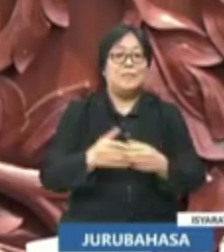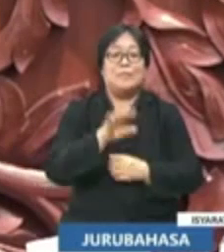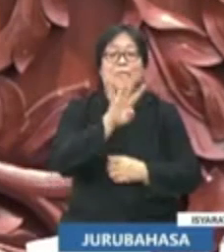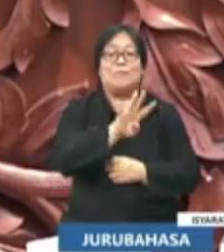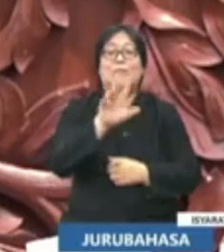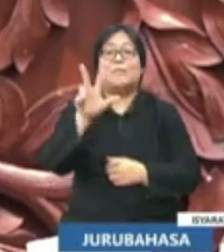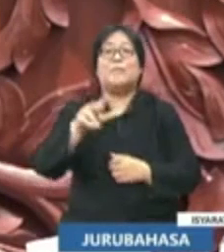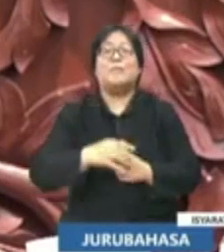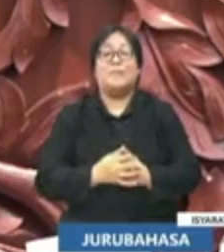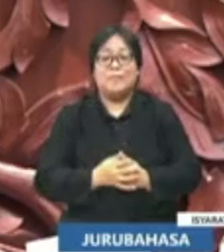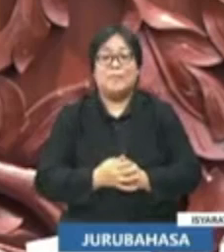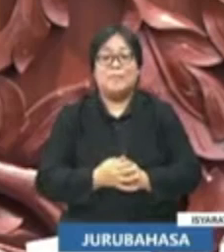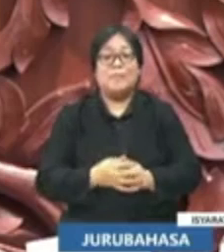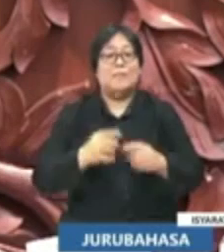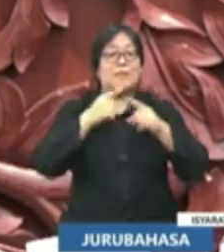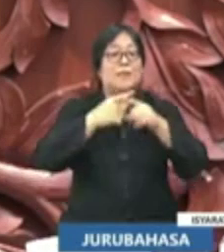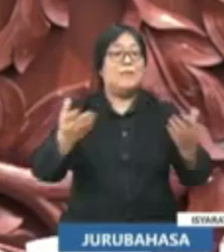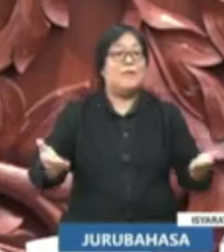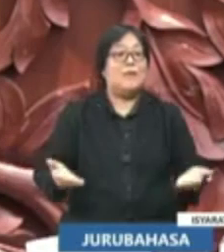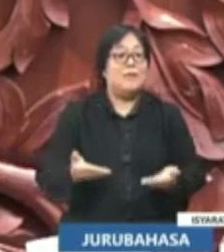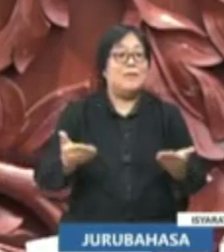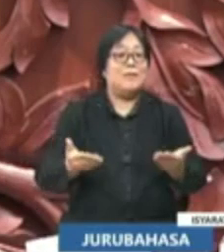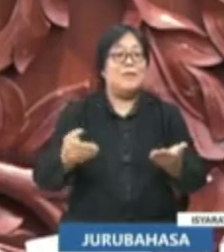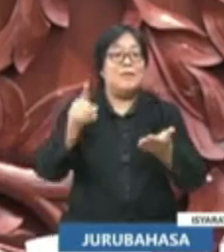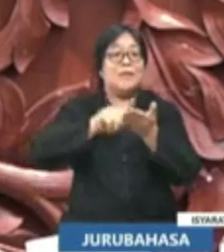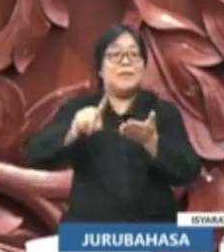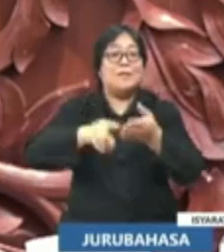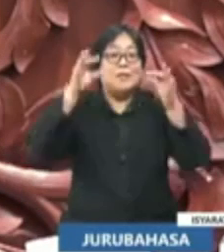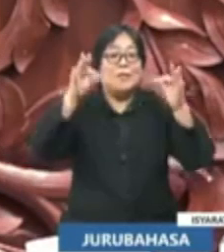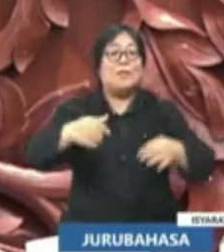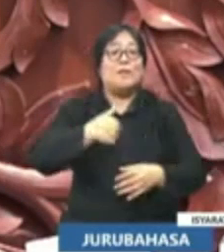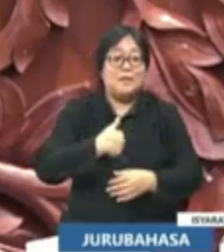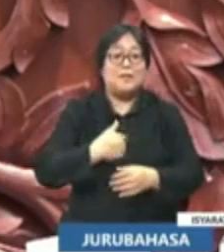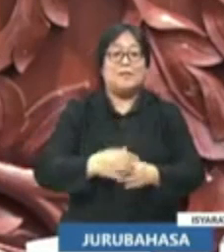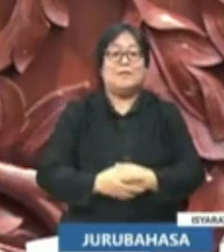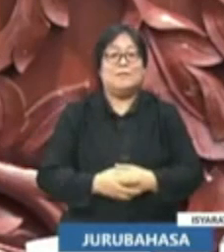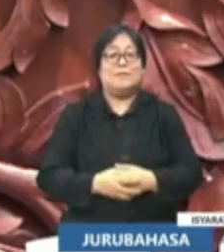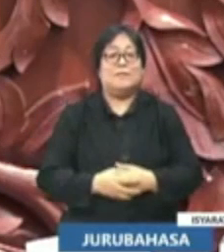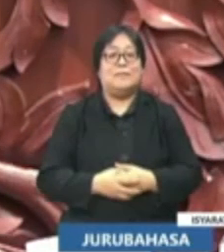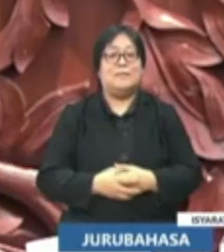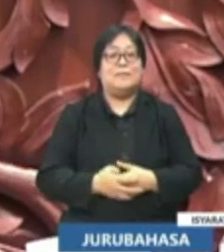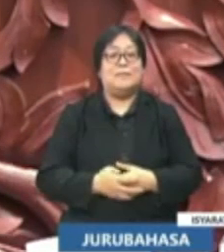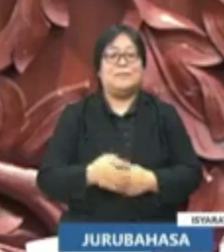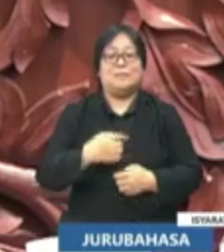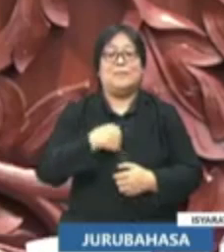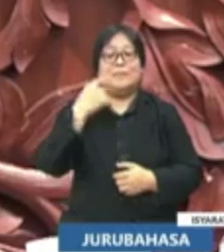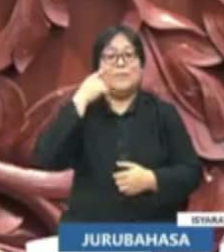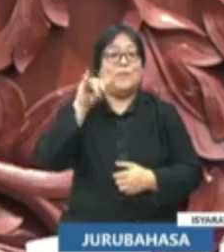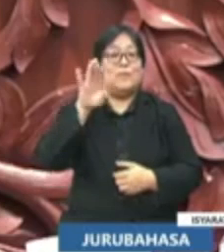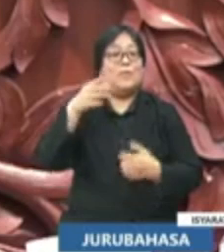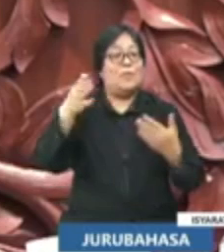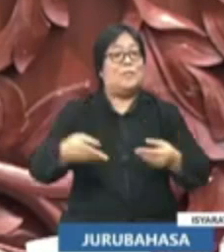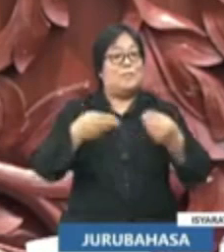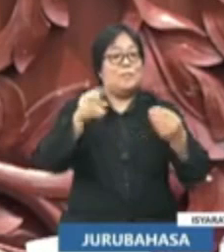43, iaitu untuk dewan ini review keputusan saya itu. Saya ingatkan Yang Berhormat telah